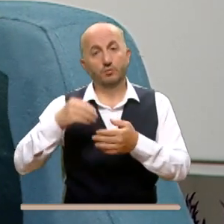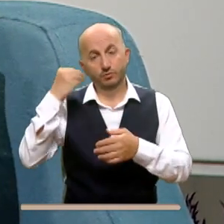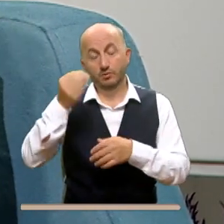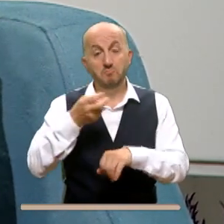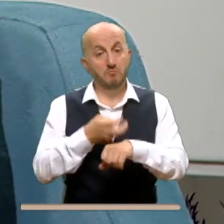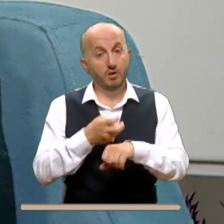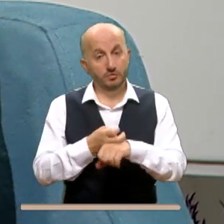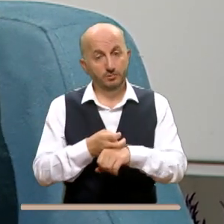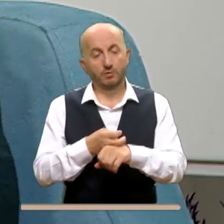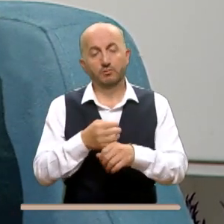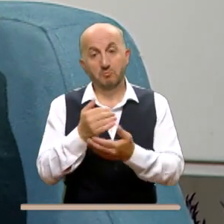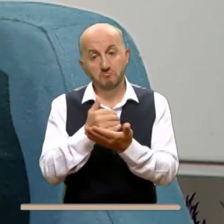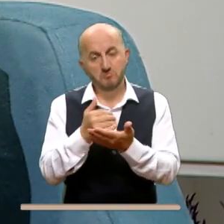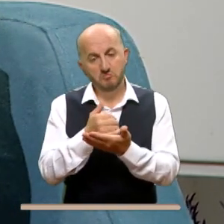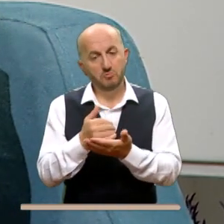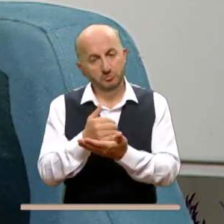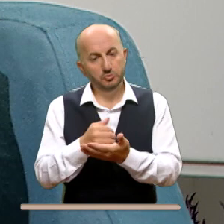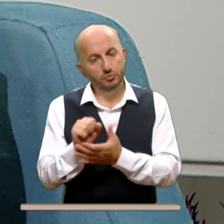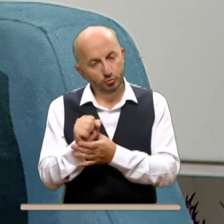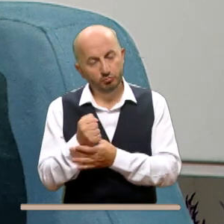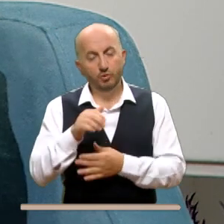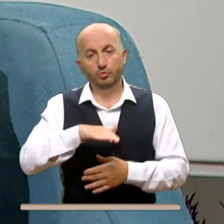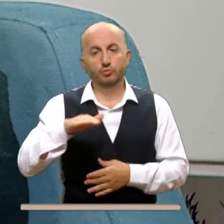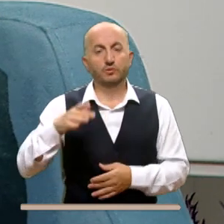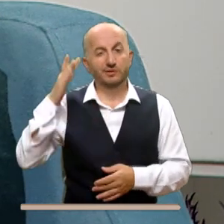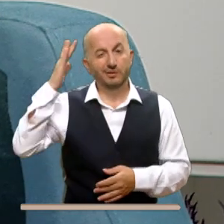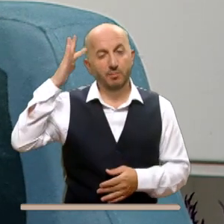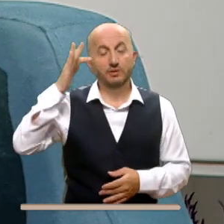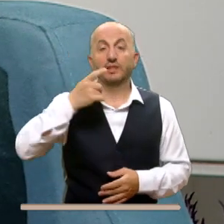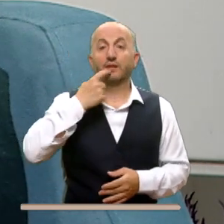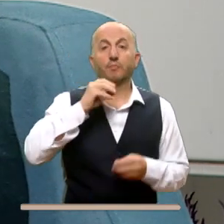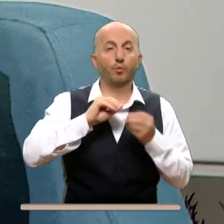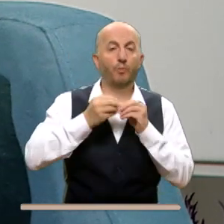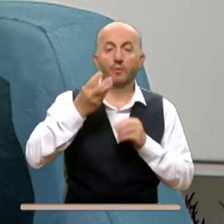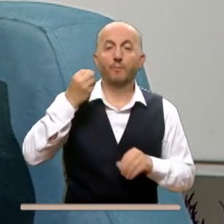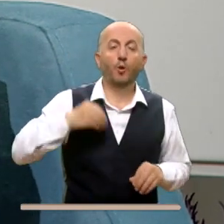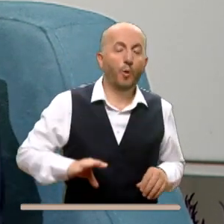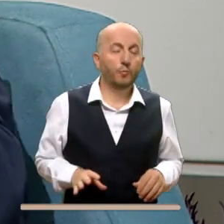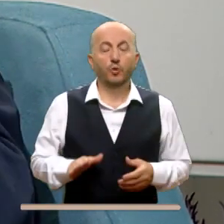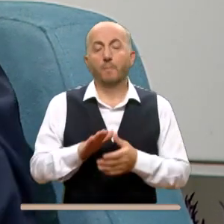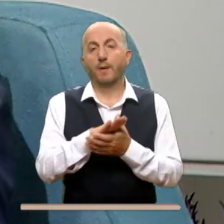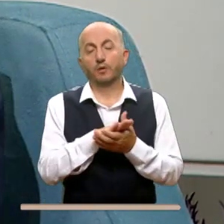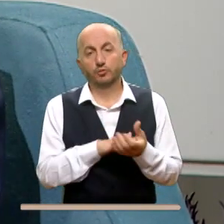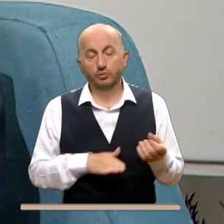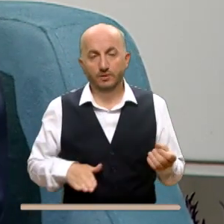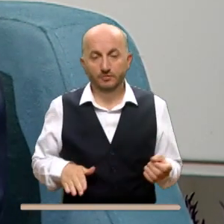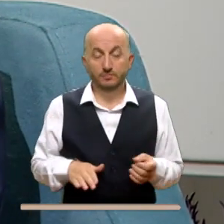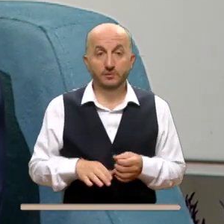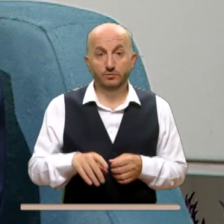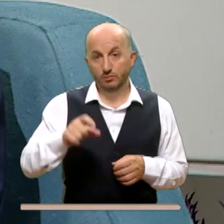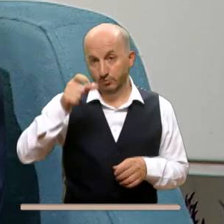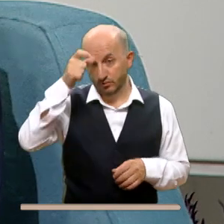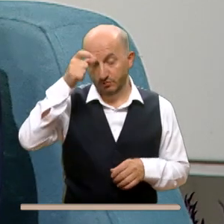çok birikimli çocuklar diyorlar. Yabancı dil problemleri olmuyor. Ayrıca mezunlarımız yine